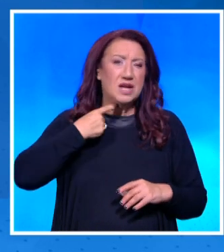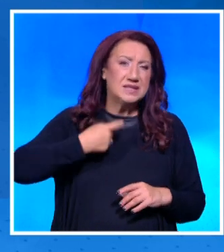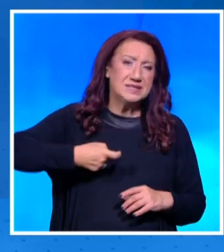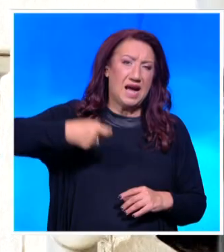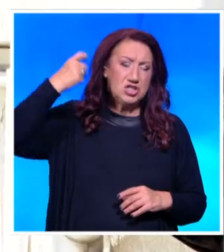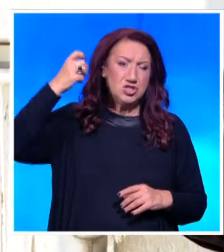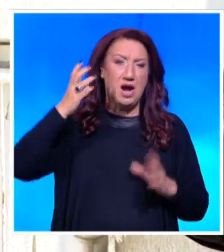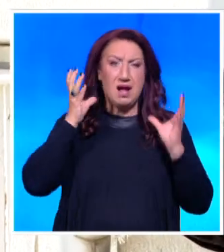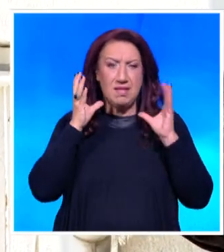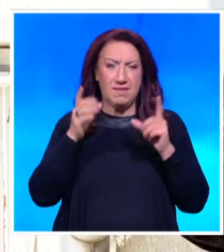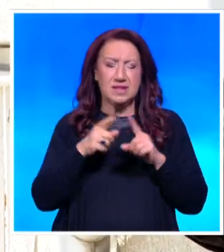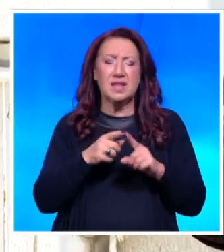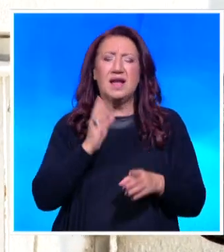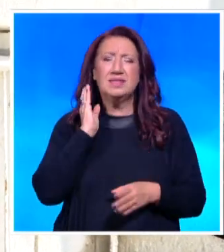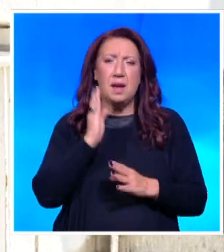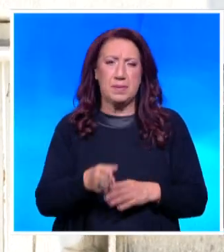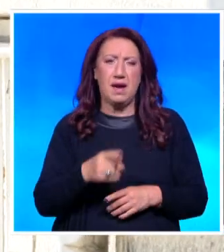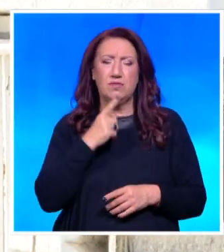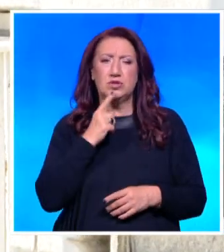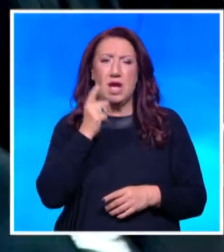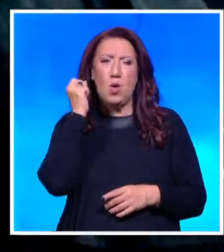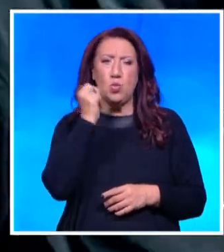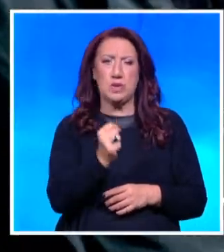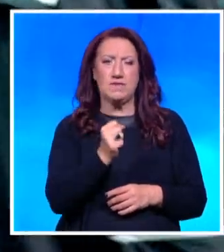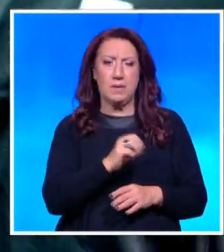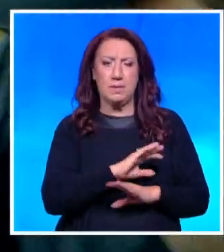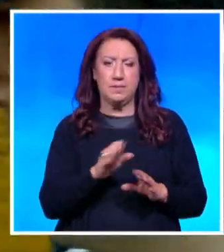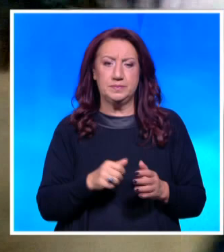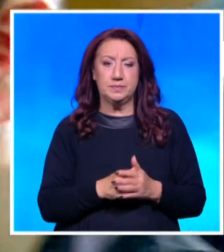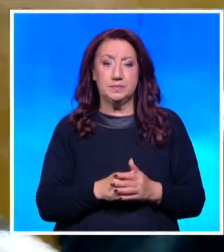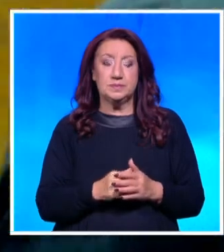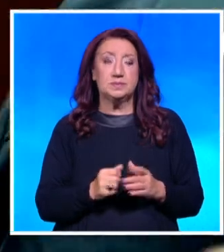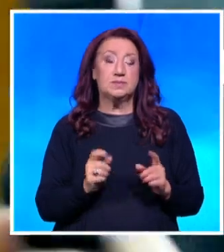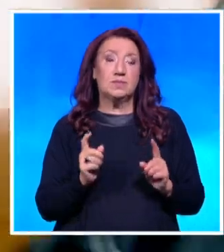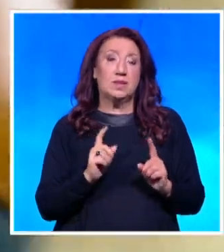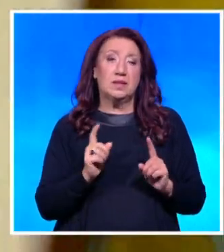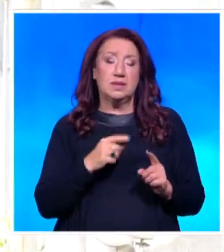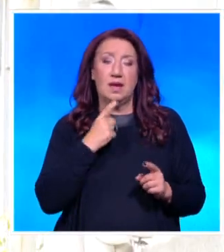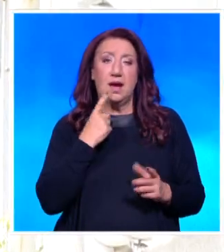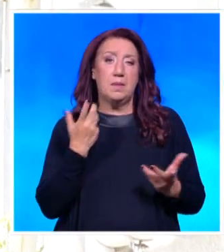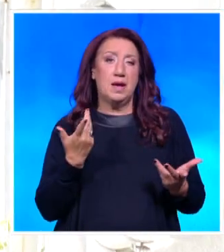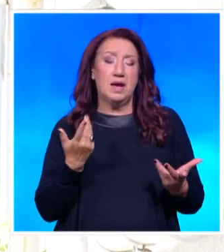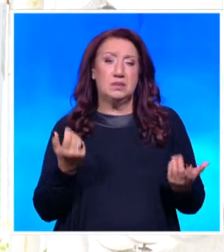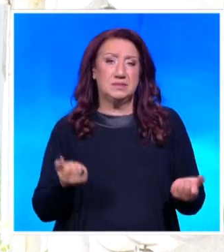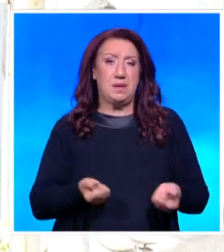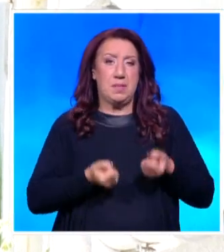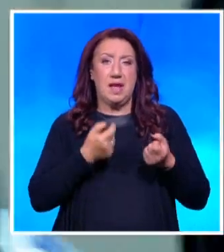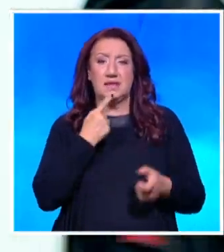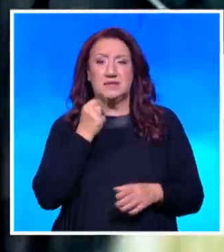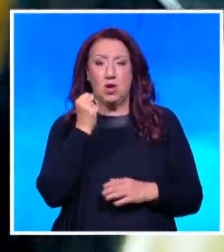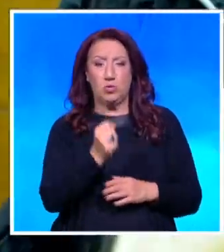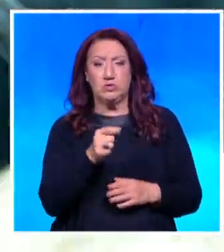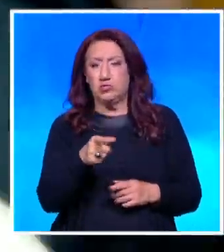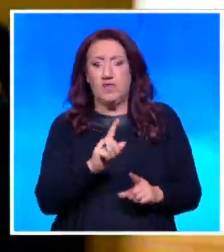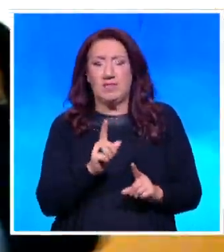те убивам. Защитата му отхвърли обвиненията. Няма закани за убийство в конкретния случай. Това не представляват закани за убийство.